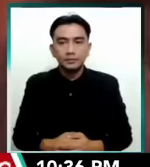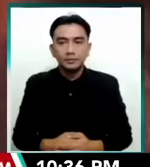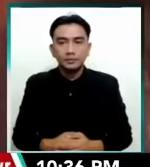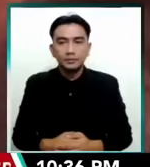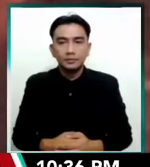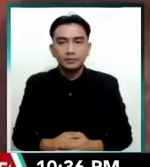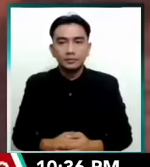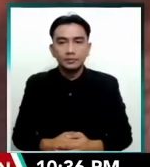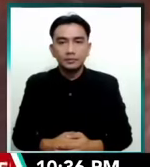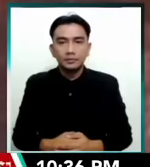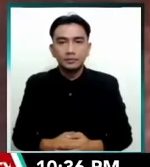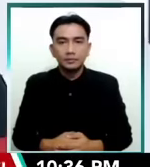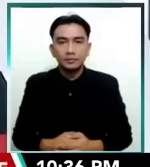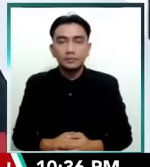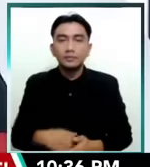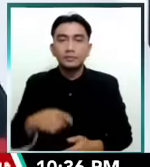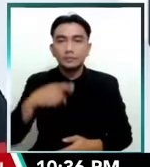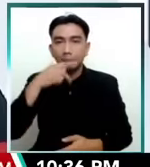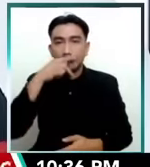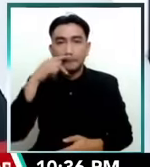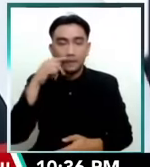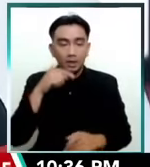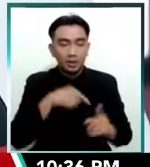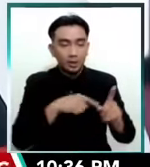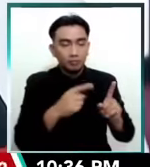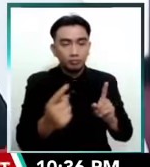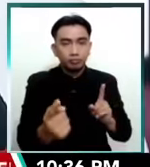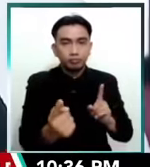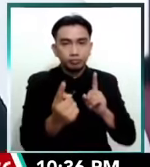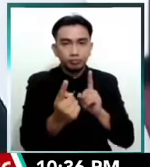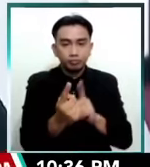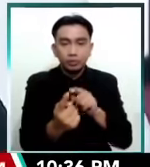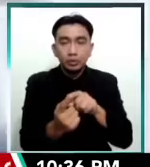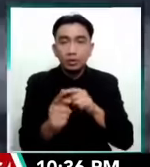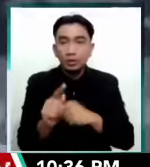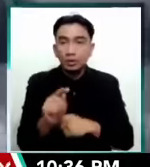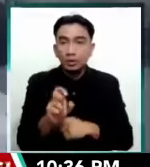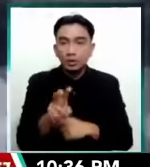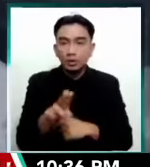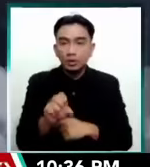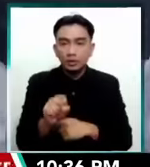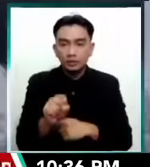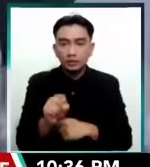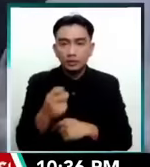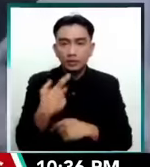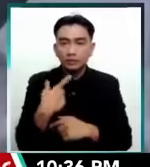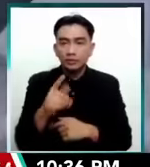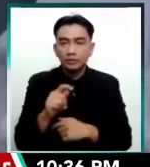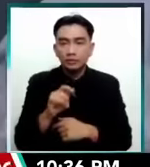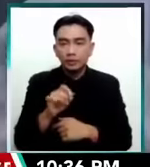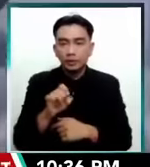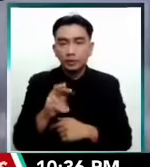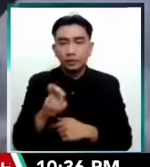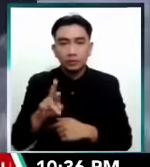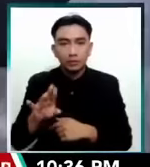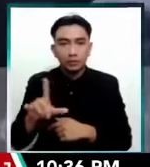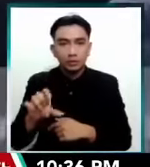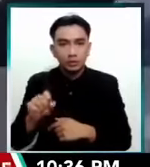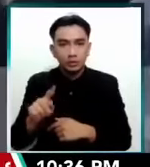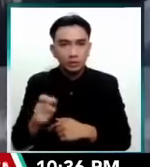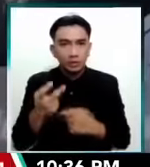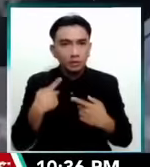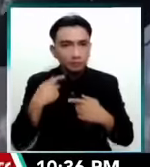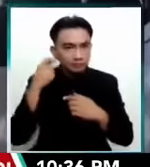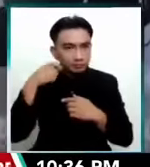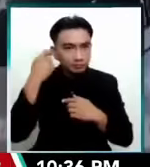Sen. Manny Pacquiao nakita si dating Congressman Orny Teves sa Timor Leste. Sa video, makikitang niyakap siya ng isang